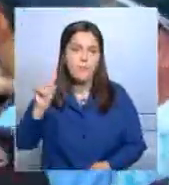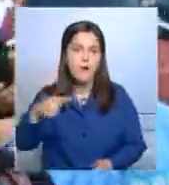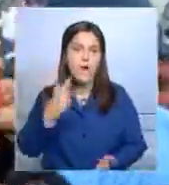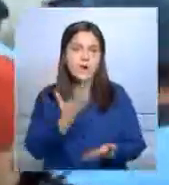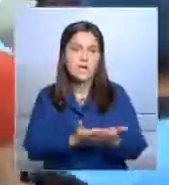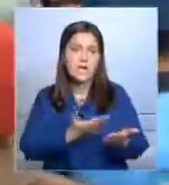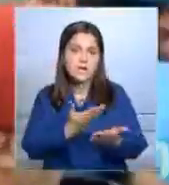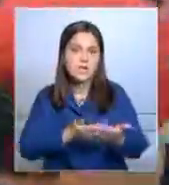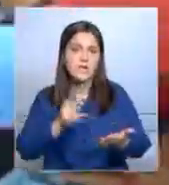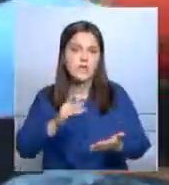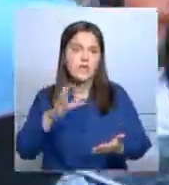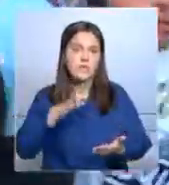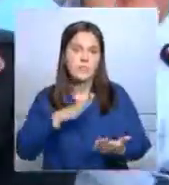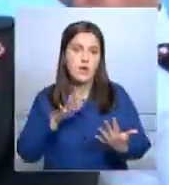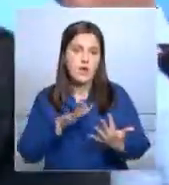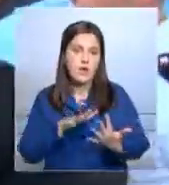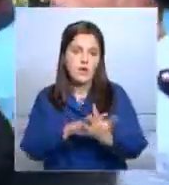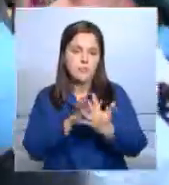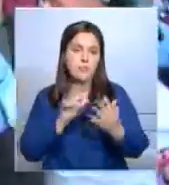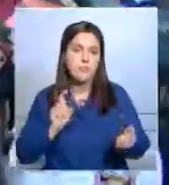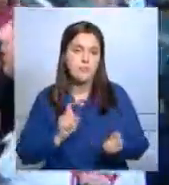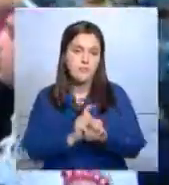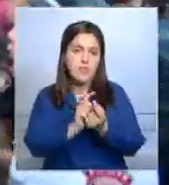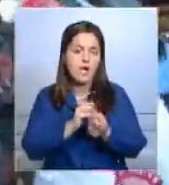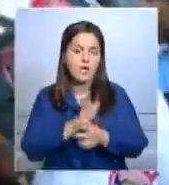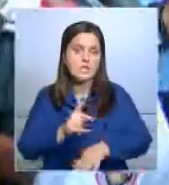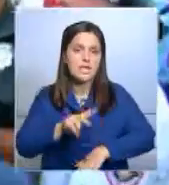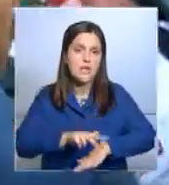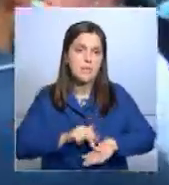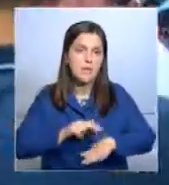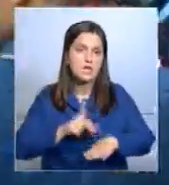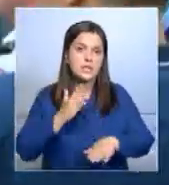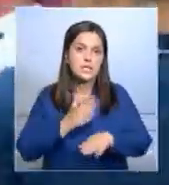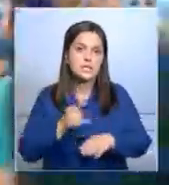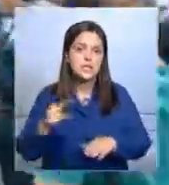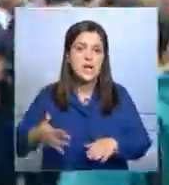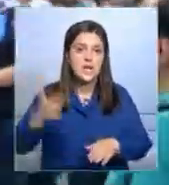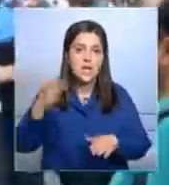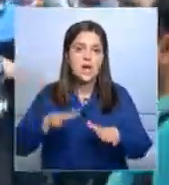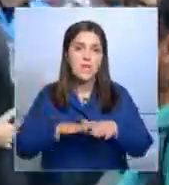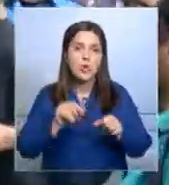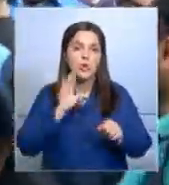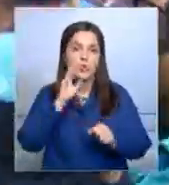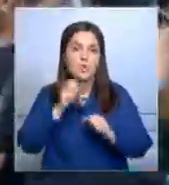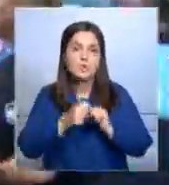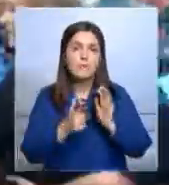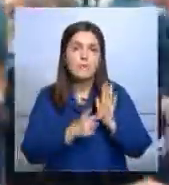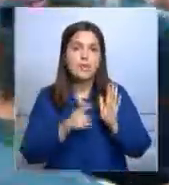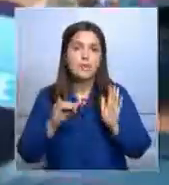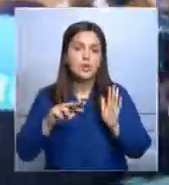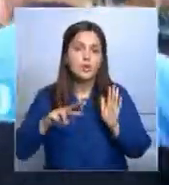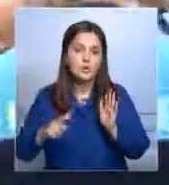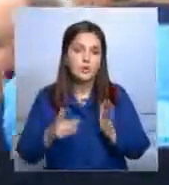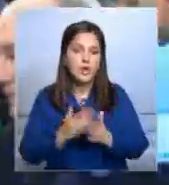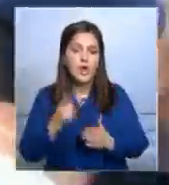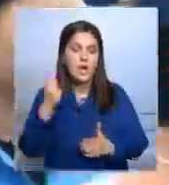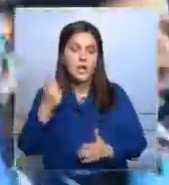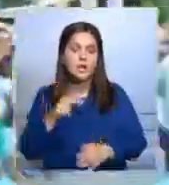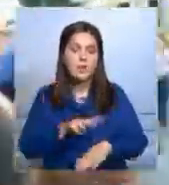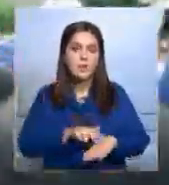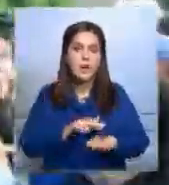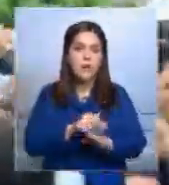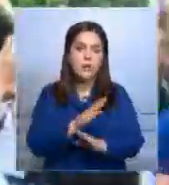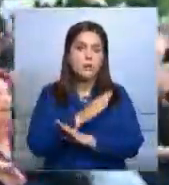потребовали разъяснений. В итоге произошла стычка со стражами порядка. Напомню, здание захватили утром 17 июля. При этом